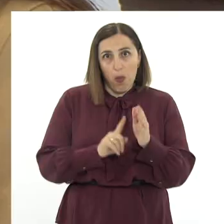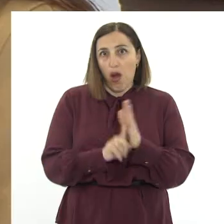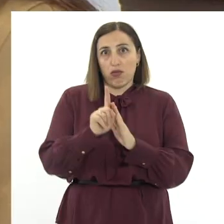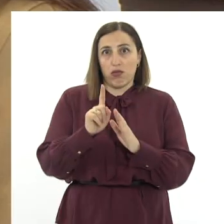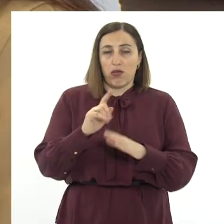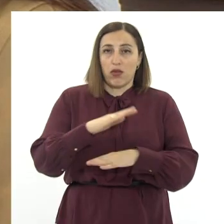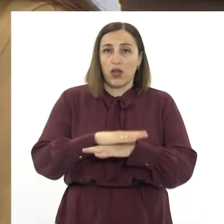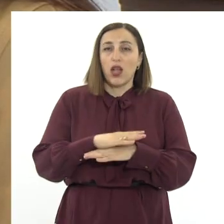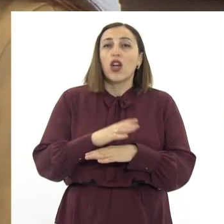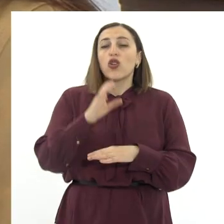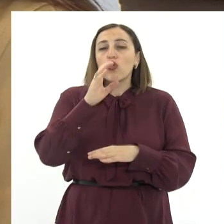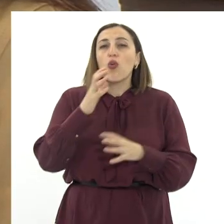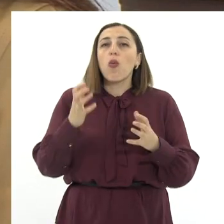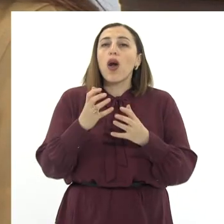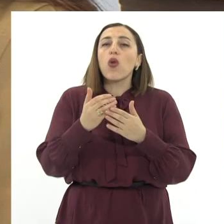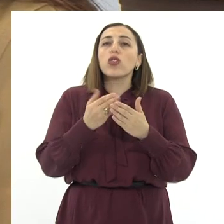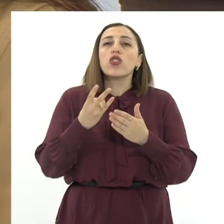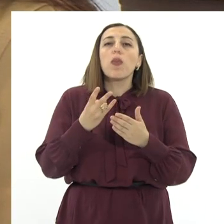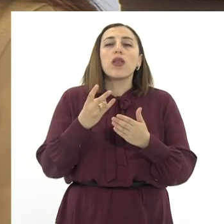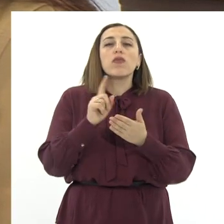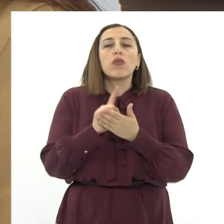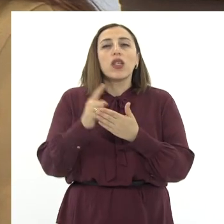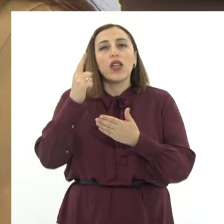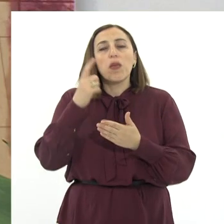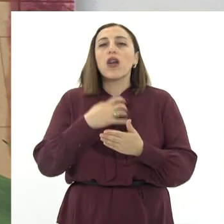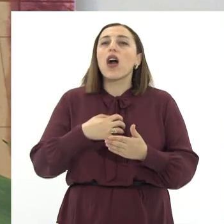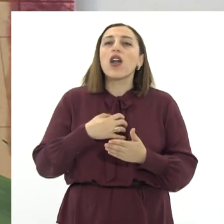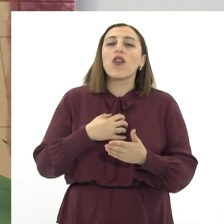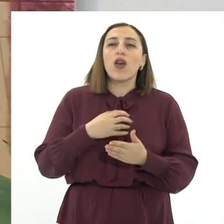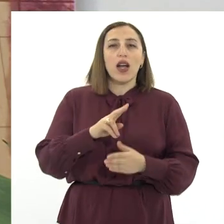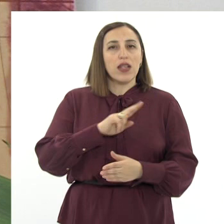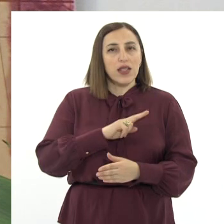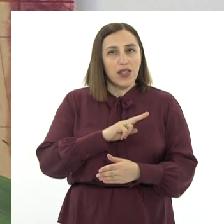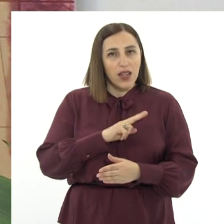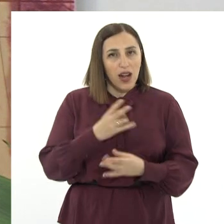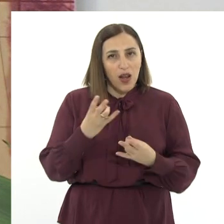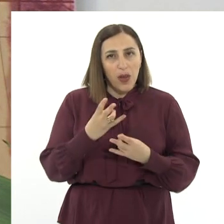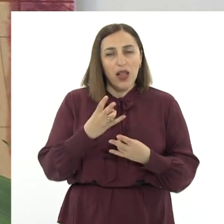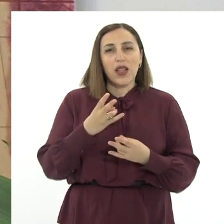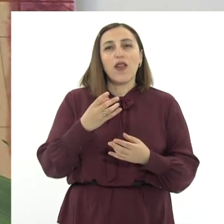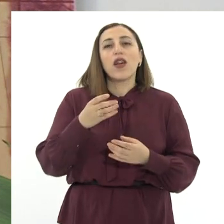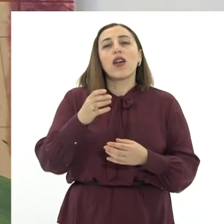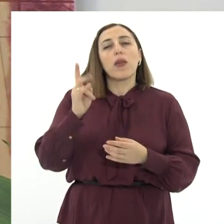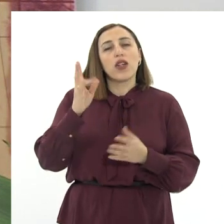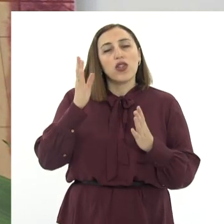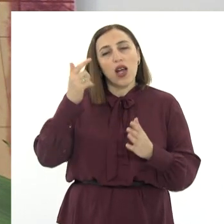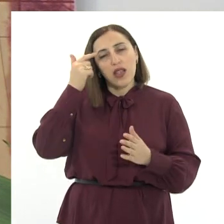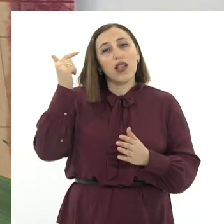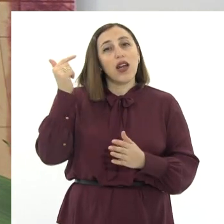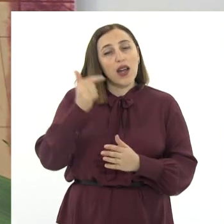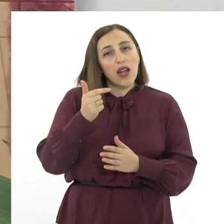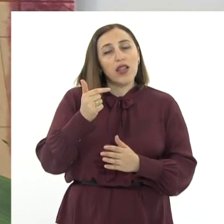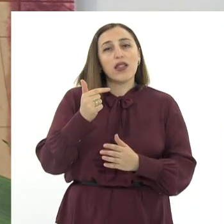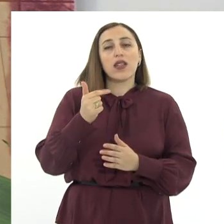չի դրանք, չէ։ Ինչն է կարևորվում շուն պահելիս։ Սերը և գիտելիքները, դա էլ